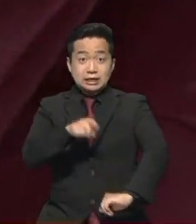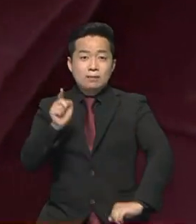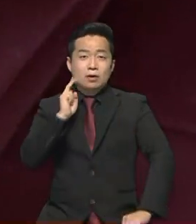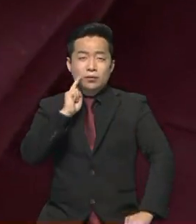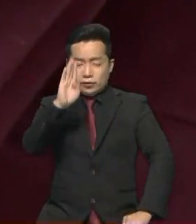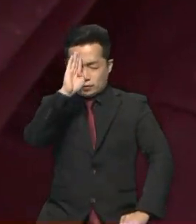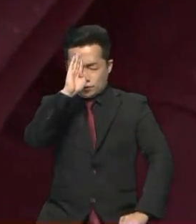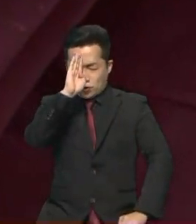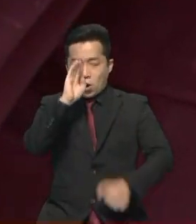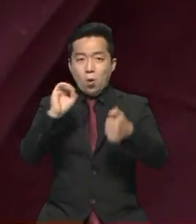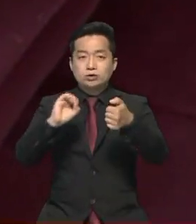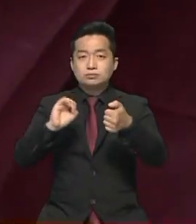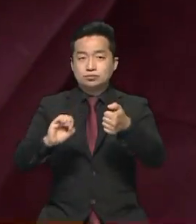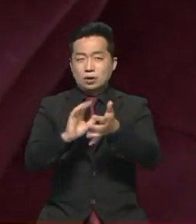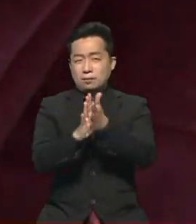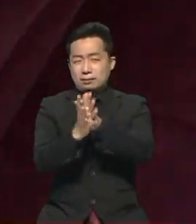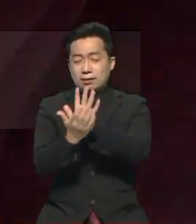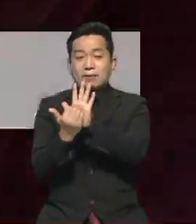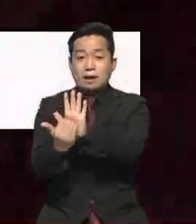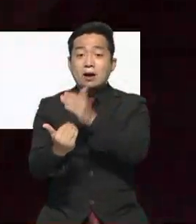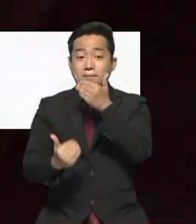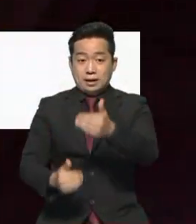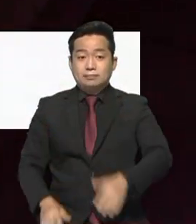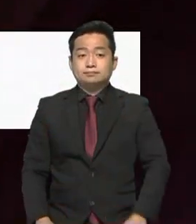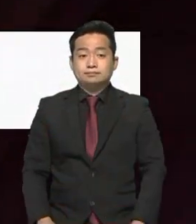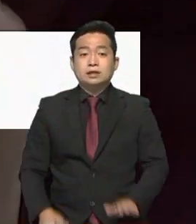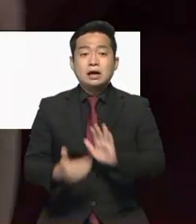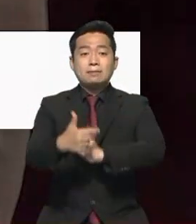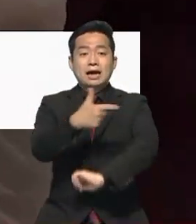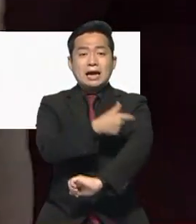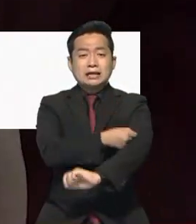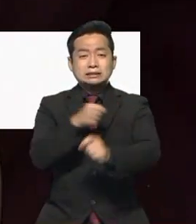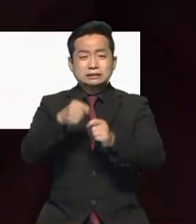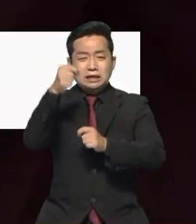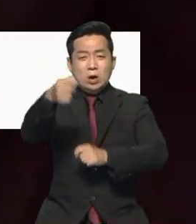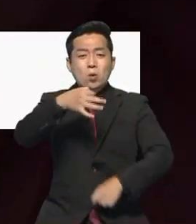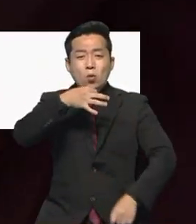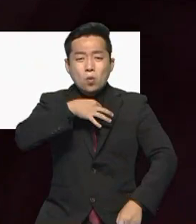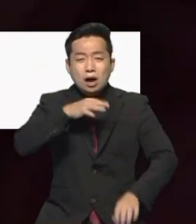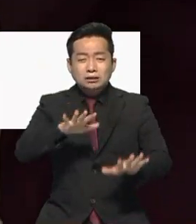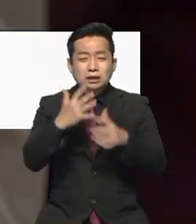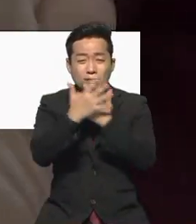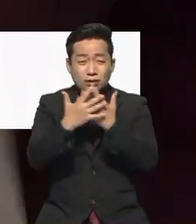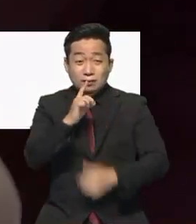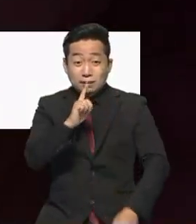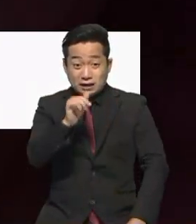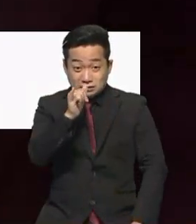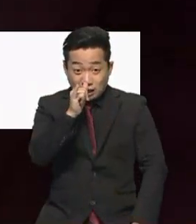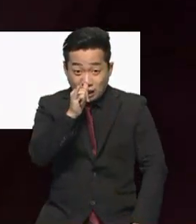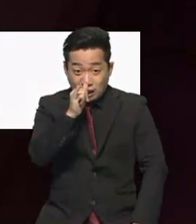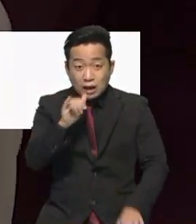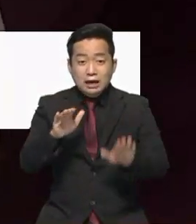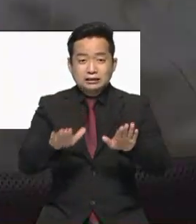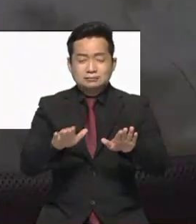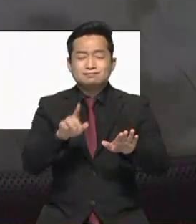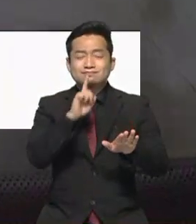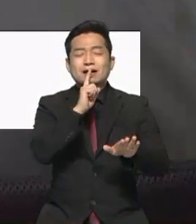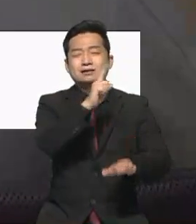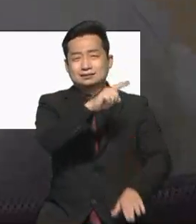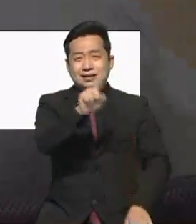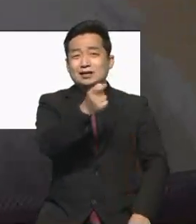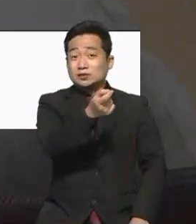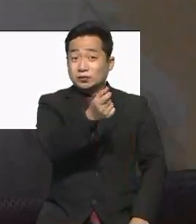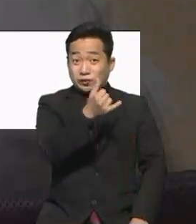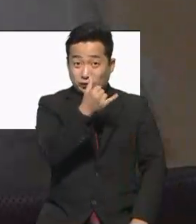50% 정도 막을 수 있습니다. 백신의 장기적인 효과가 어떻게 될지 모른다라는 얘기가 있는데 분명히 그 말도 일리가 있습니다.